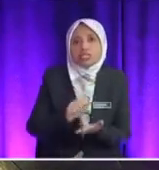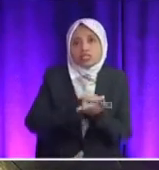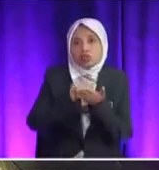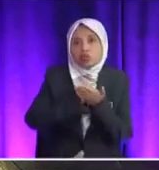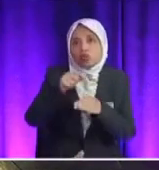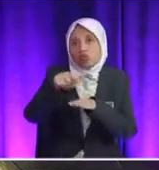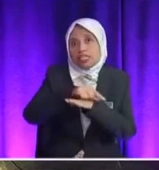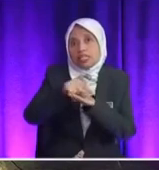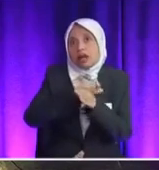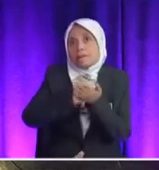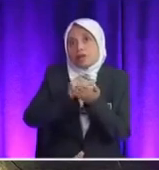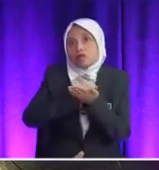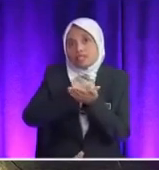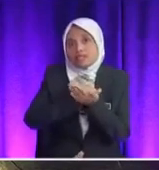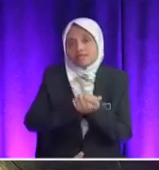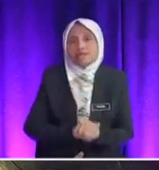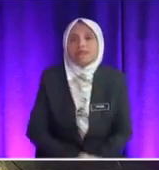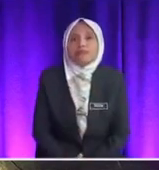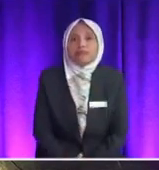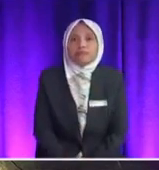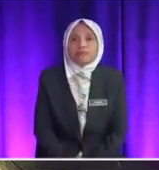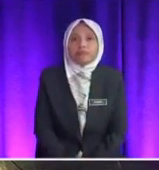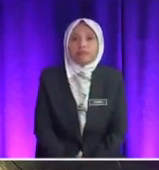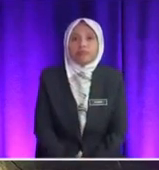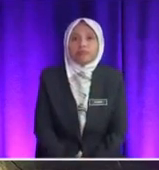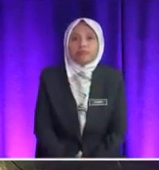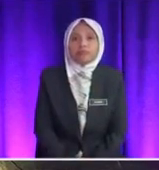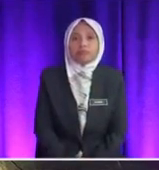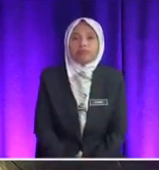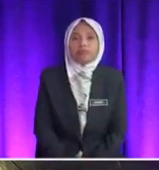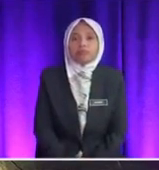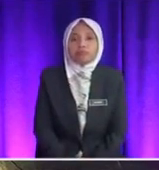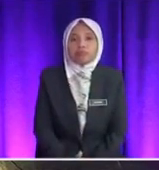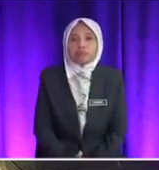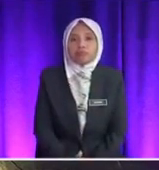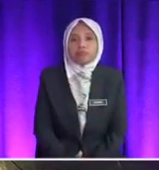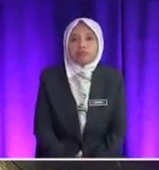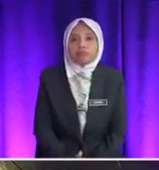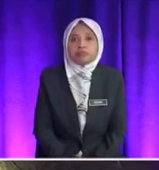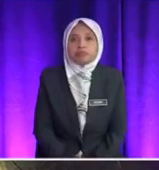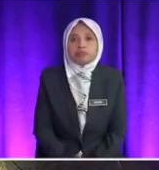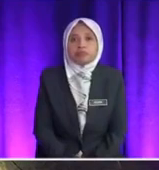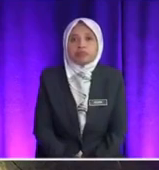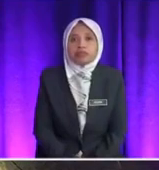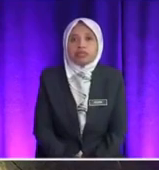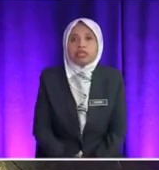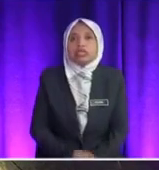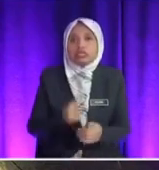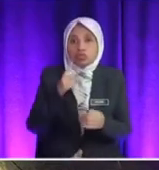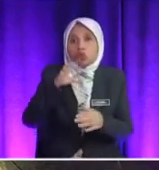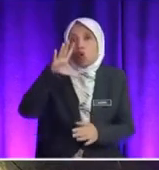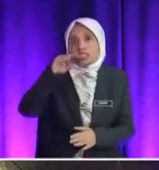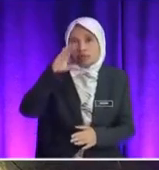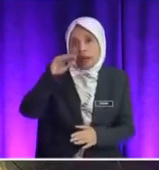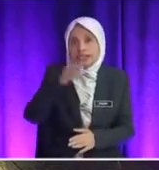Wah Oh baru saja sini ah bisa lebih baik Bruce wae atuh Spanyol